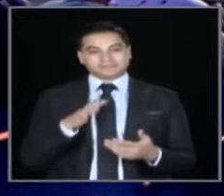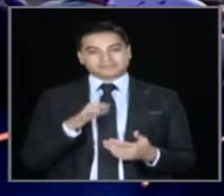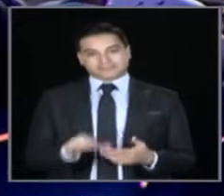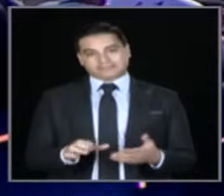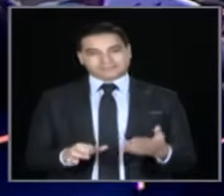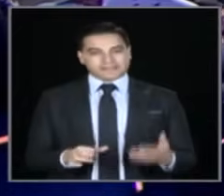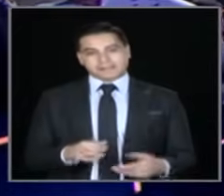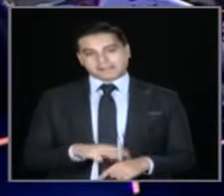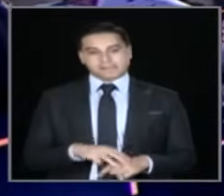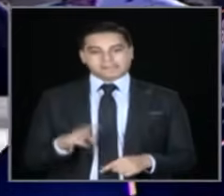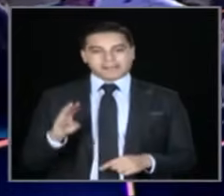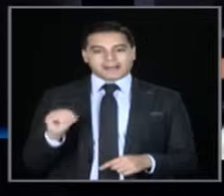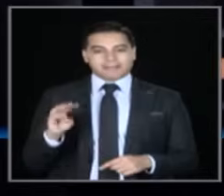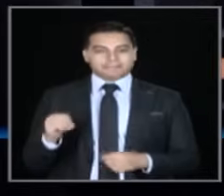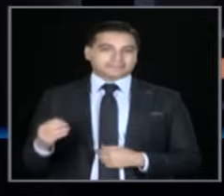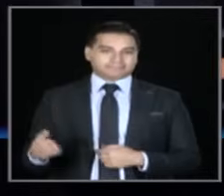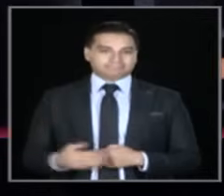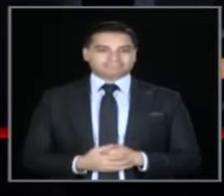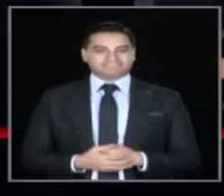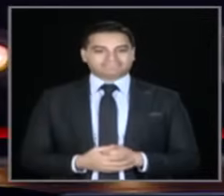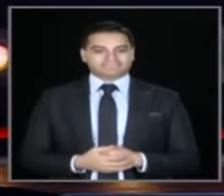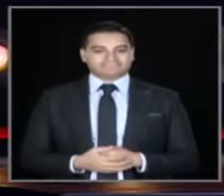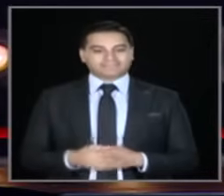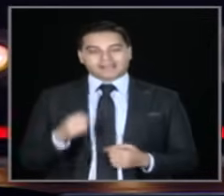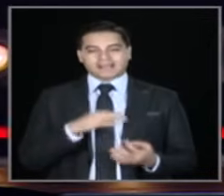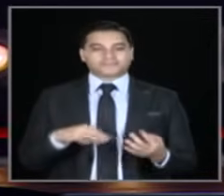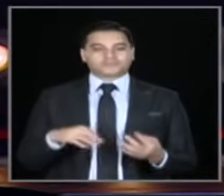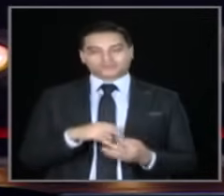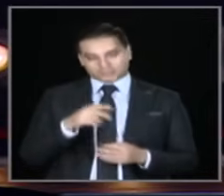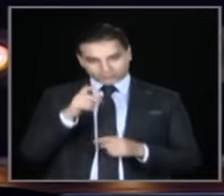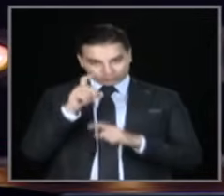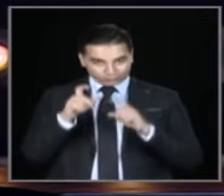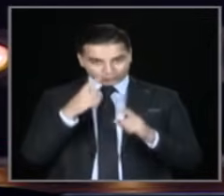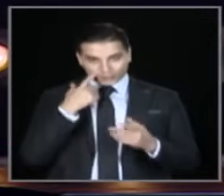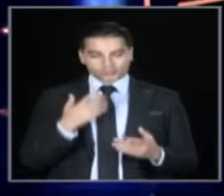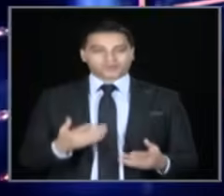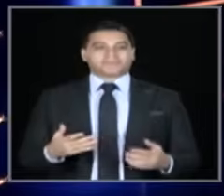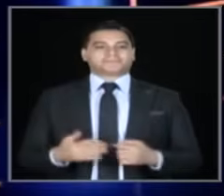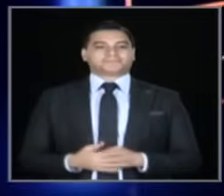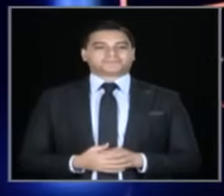كوميكس 40 جلاديترز. أغاني موسيقى والسؤال هو